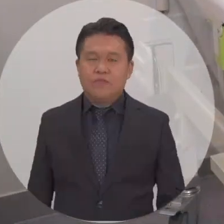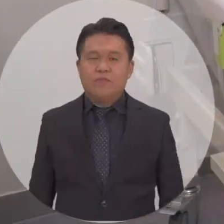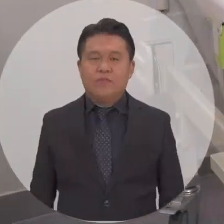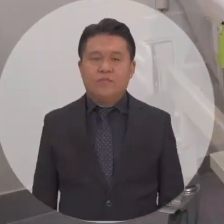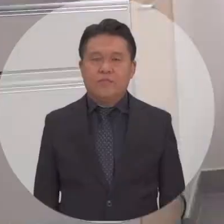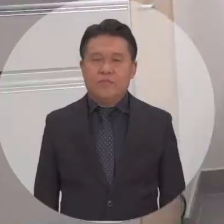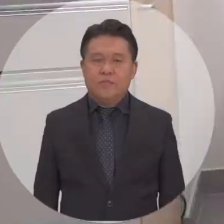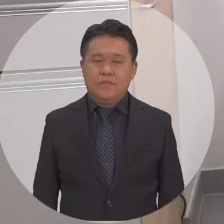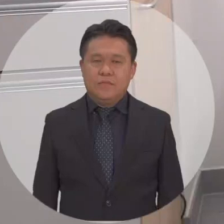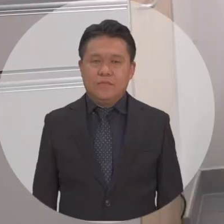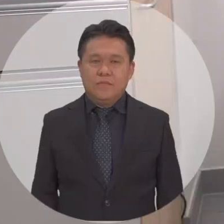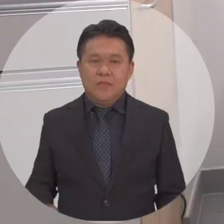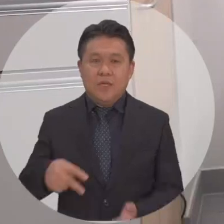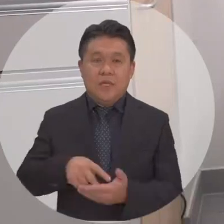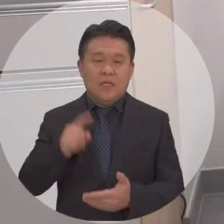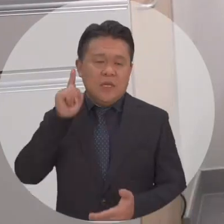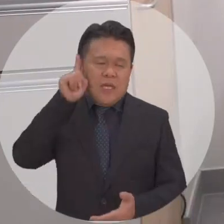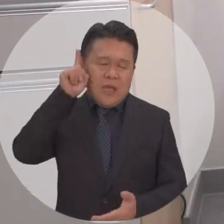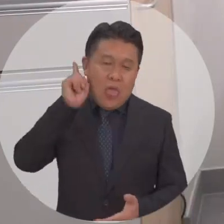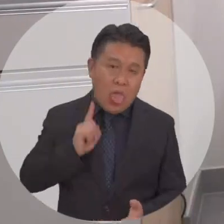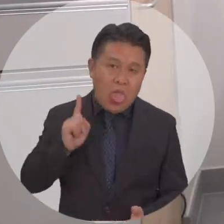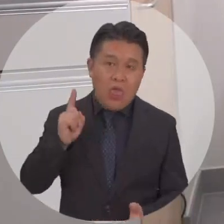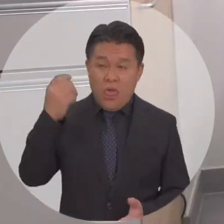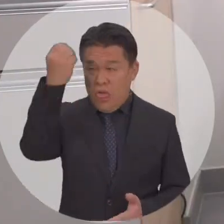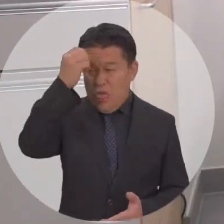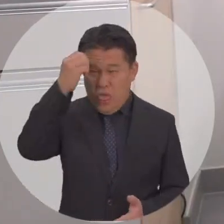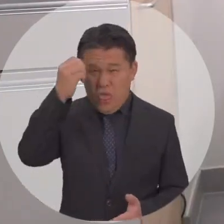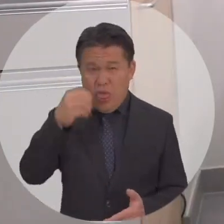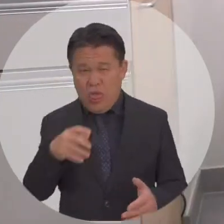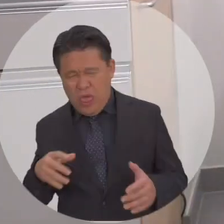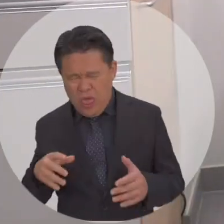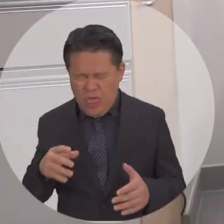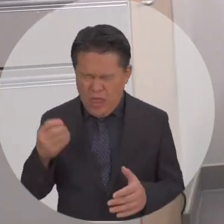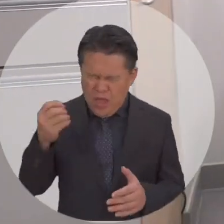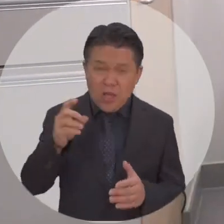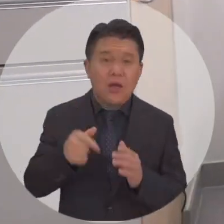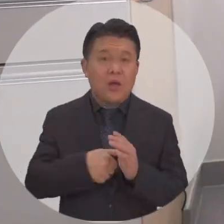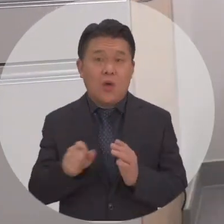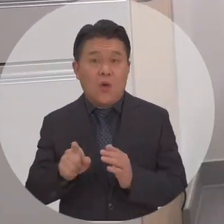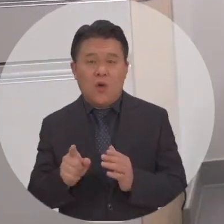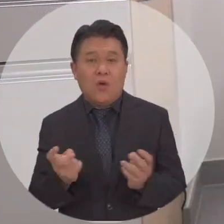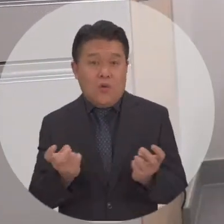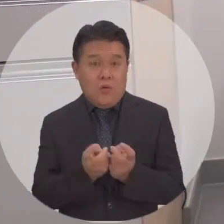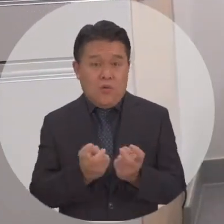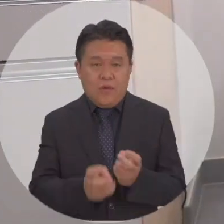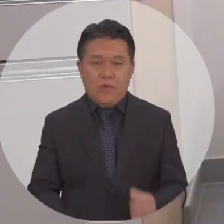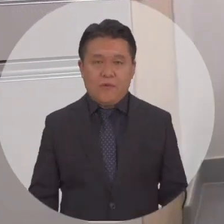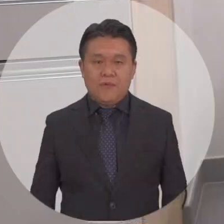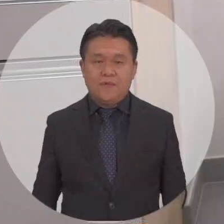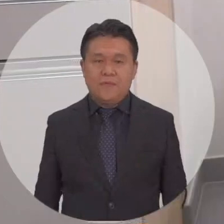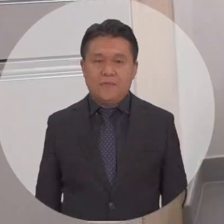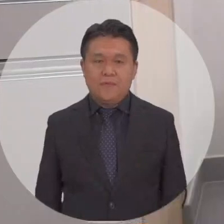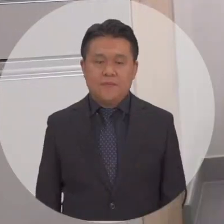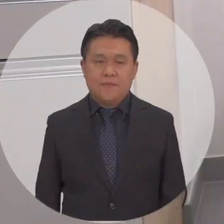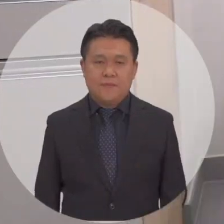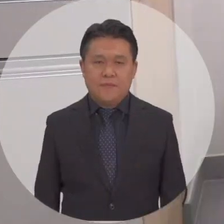이송합니다. 기립성 저혈압으로 인해 갑자기 몸을 일으켜 어지러워하는 경우 대응